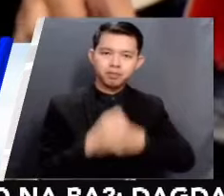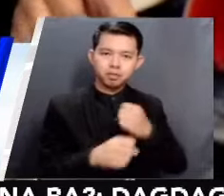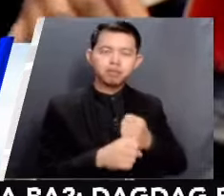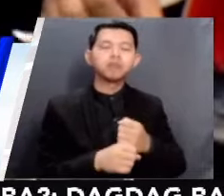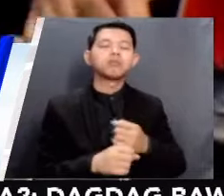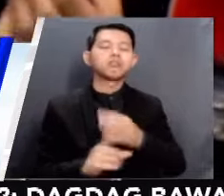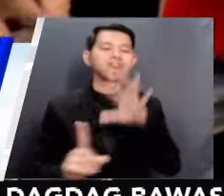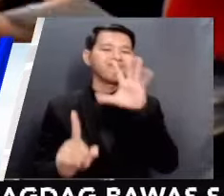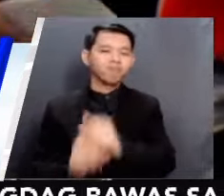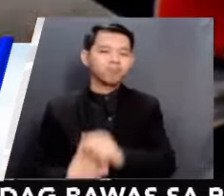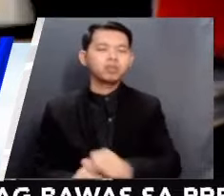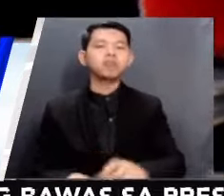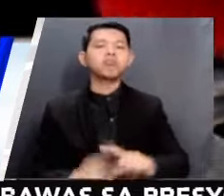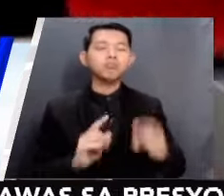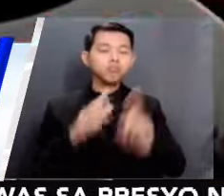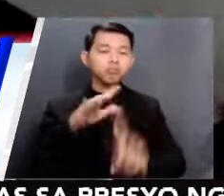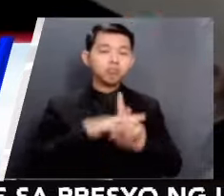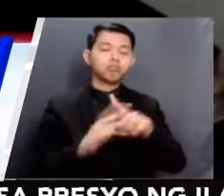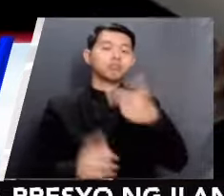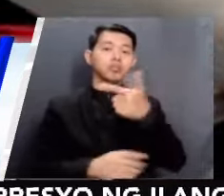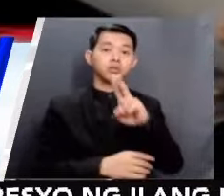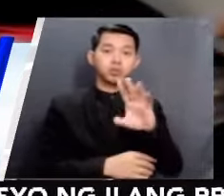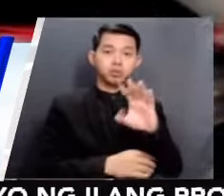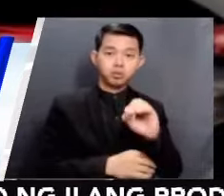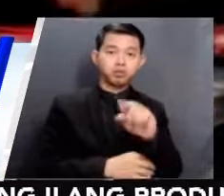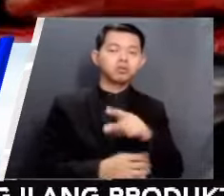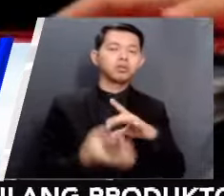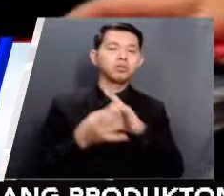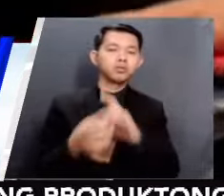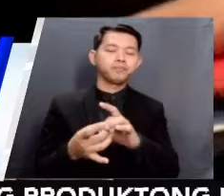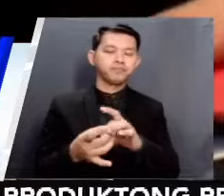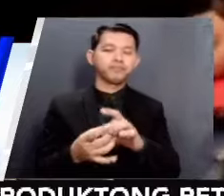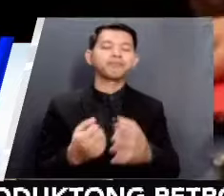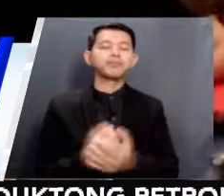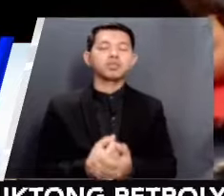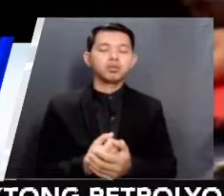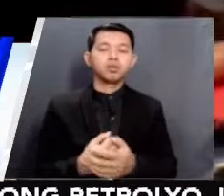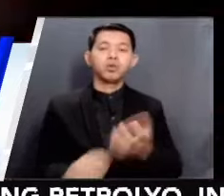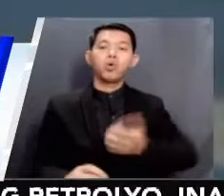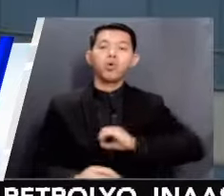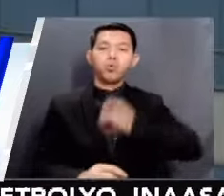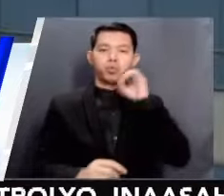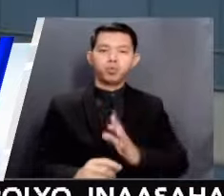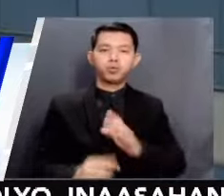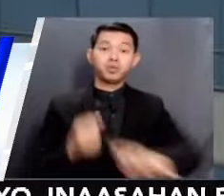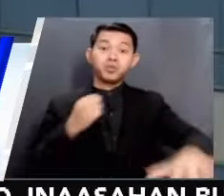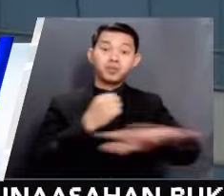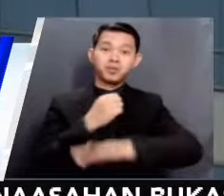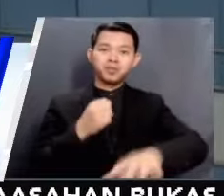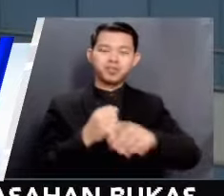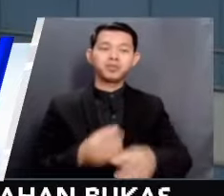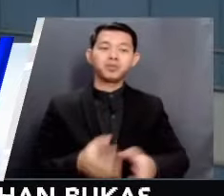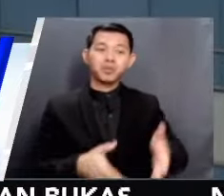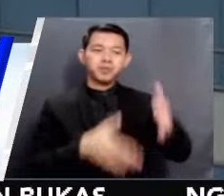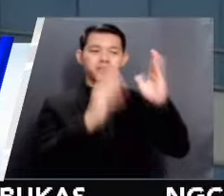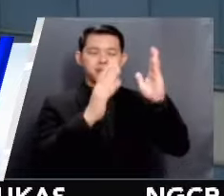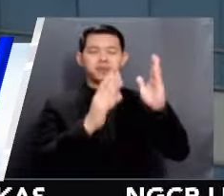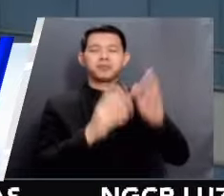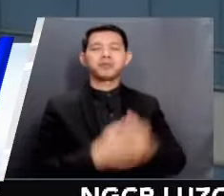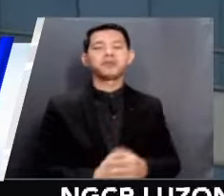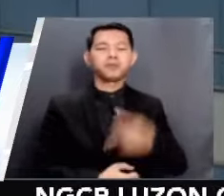Baofu Land Development Incorporated ang may-ari ng lupang kinatatayuan ng ni-raid na Pogo. Nitong May 24, inireklamo